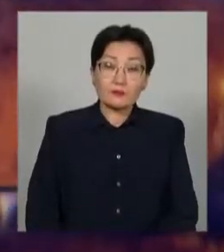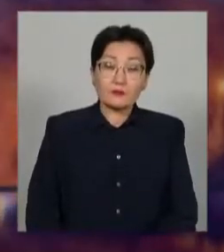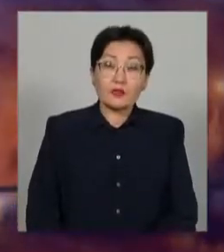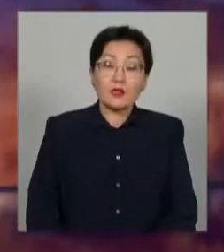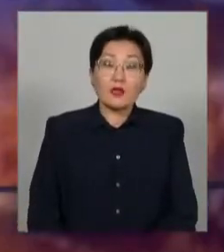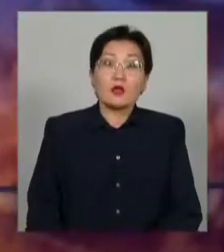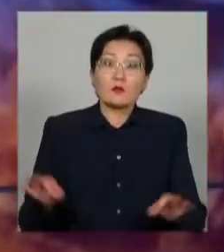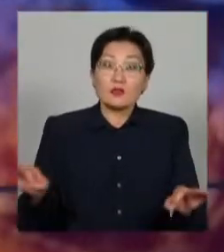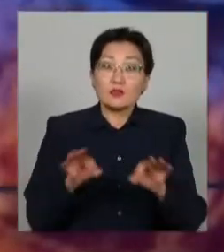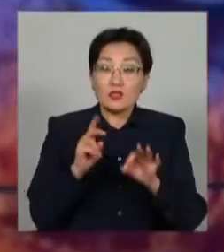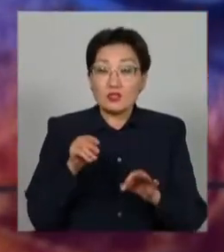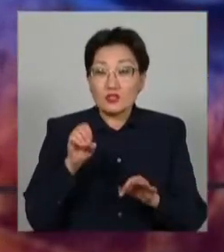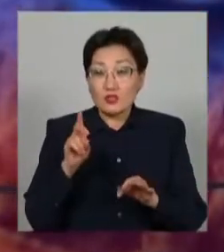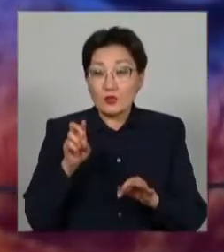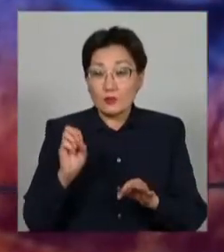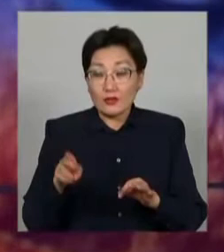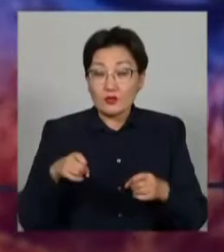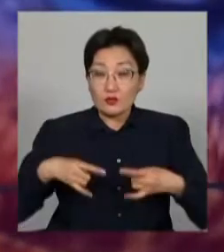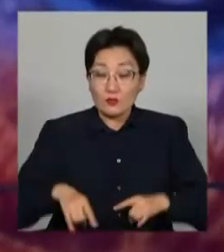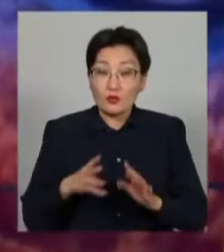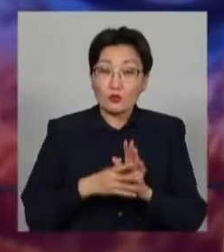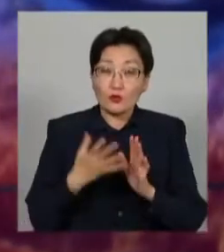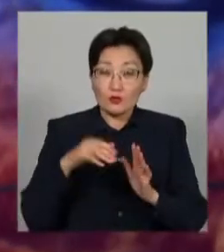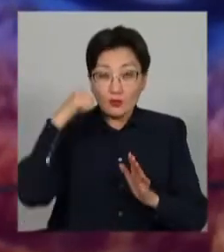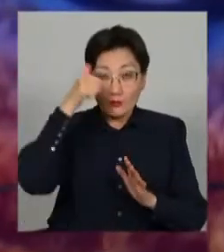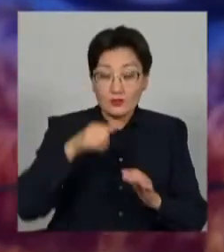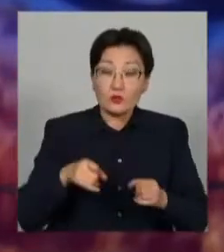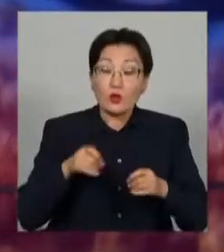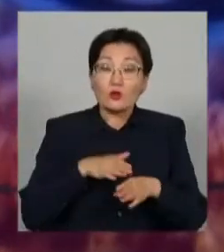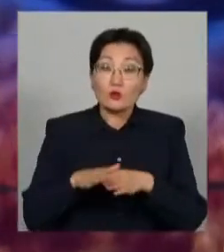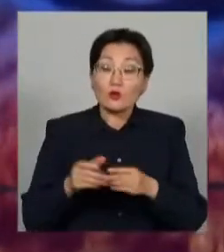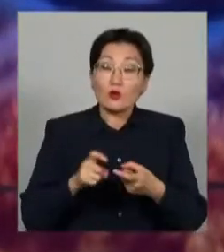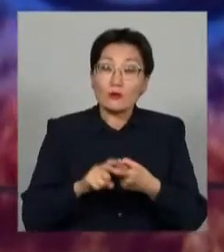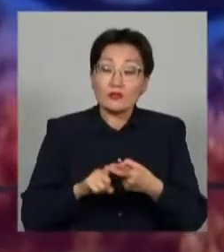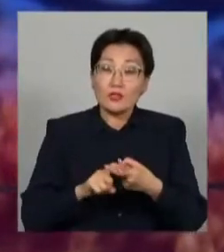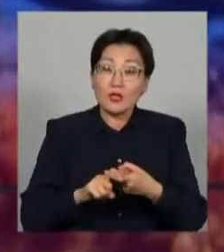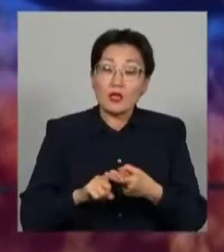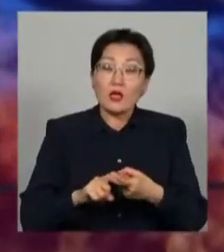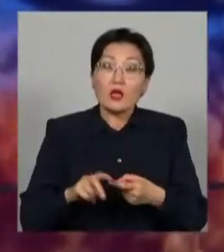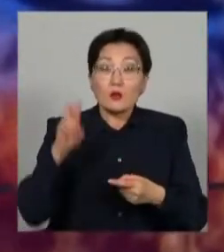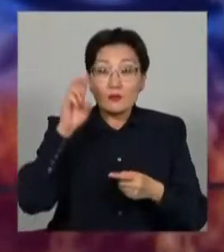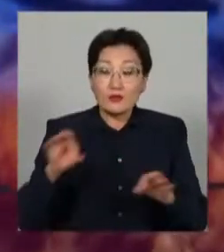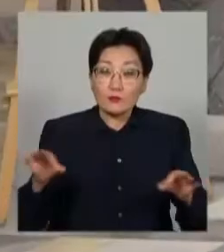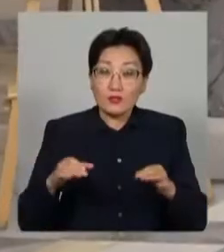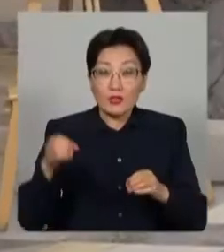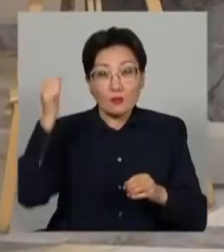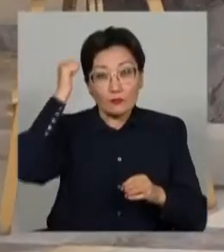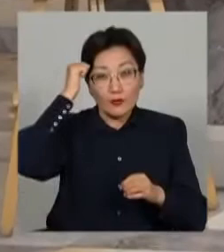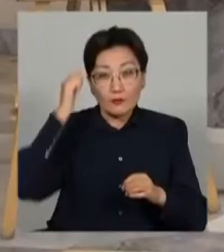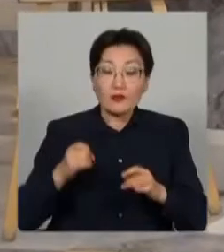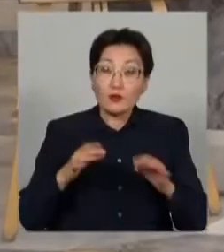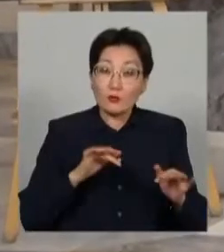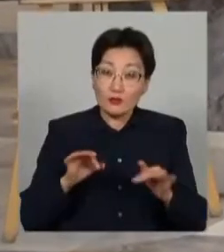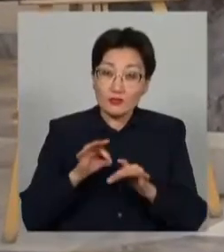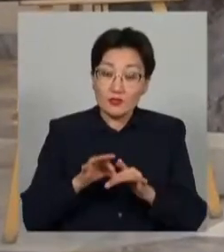Көрнекті композитор Кенжебек Күмісбековтің туғанына 95 жыл толуына орай Жамбыл атындағы мемлекеттік филармонияда еске алу кеші өтті. Дала сыры